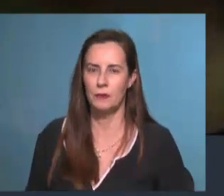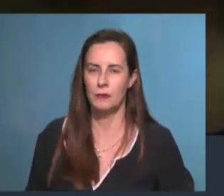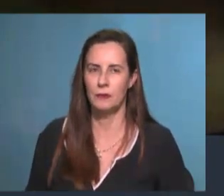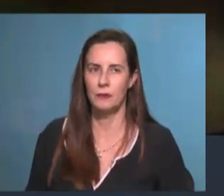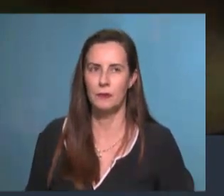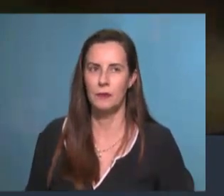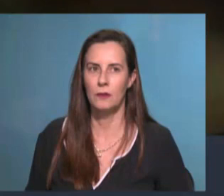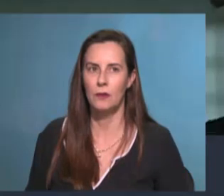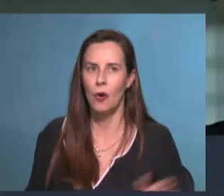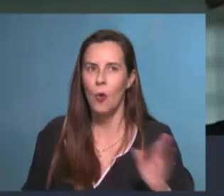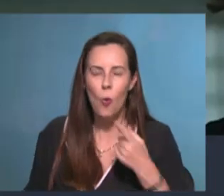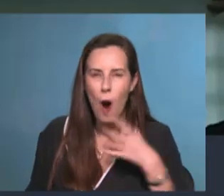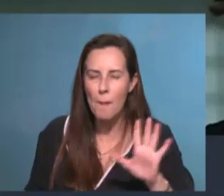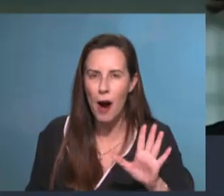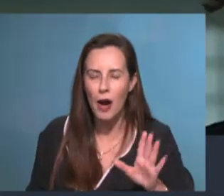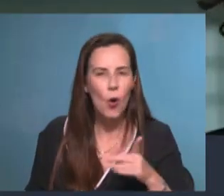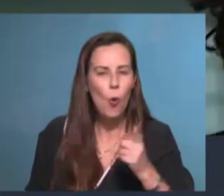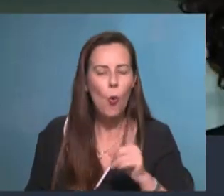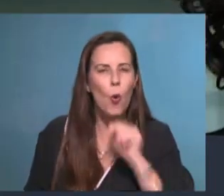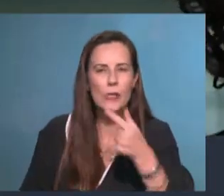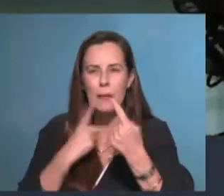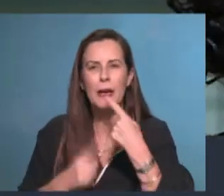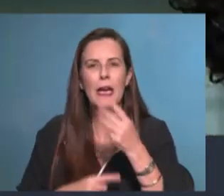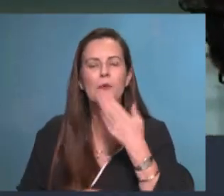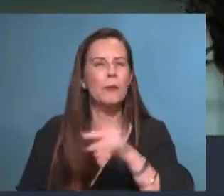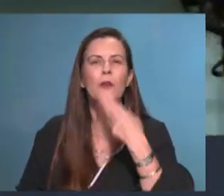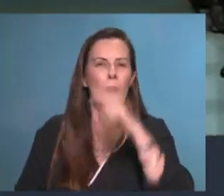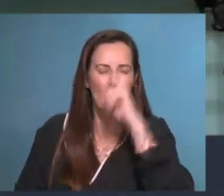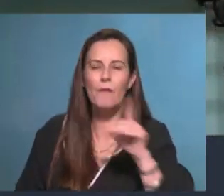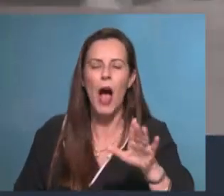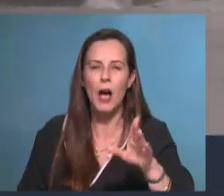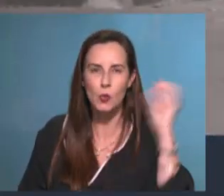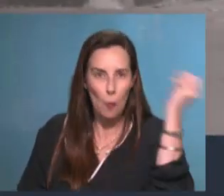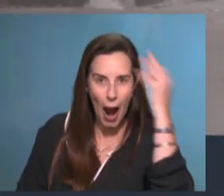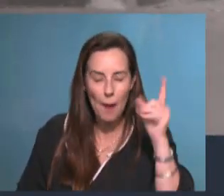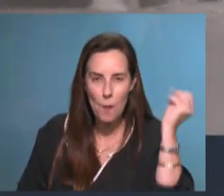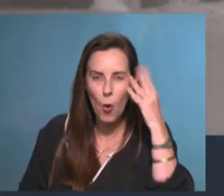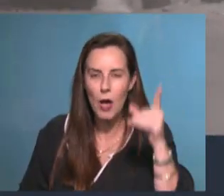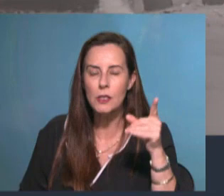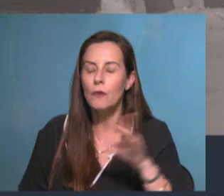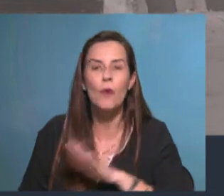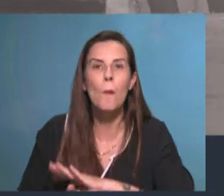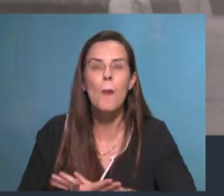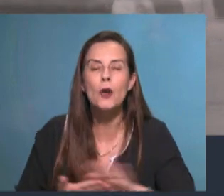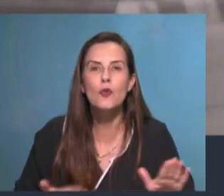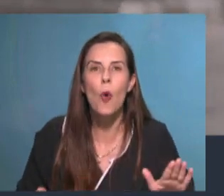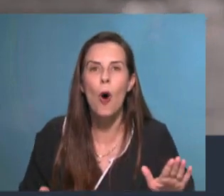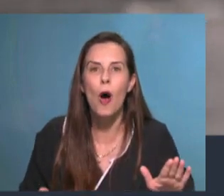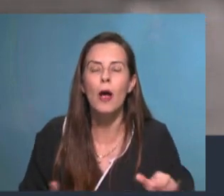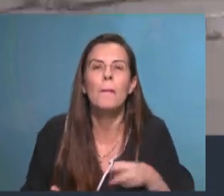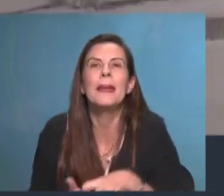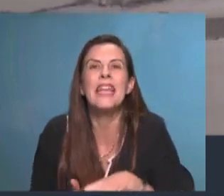הוא לא מדבר עם יהודים, כי היהודים הם טמאים. ואז הוא שוכב באמבולנס, והוא פשוט